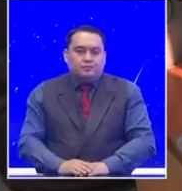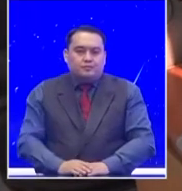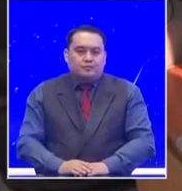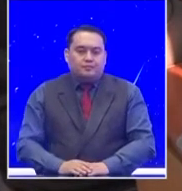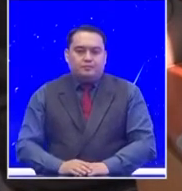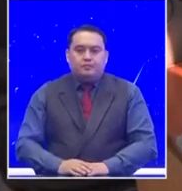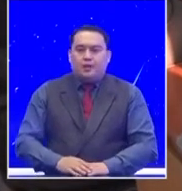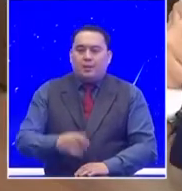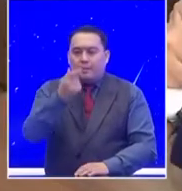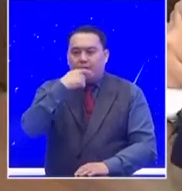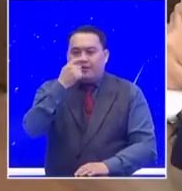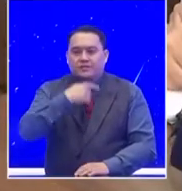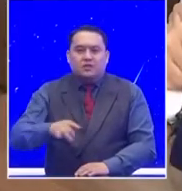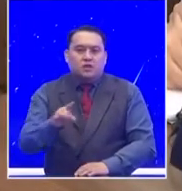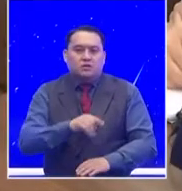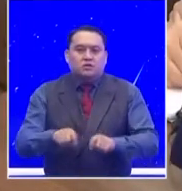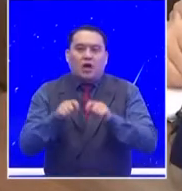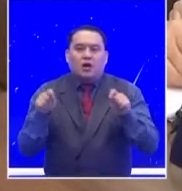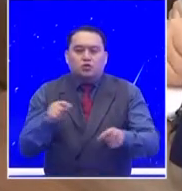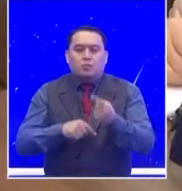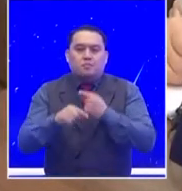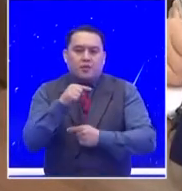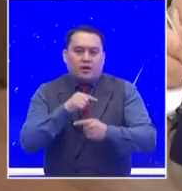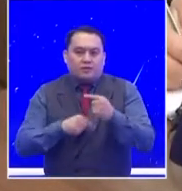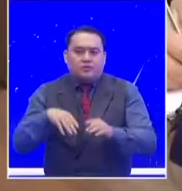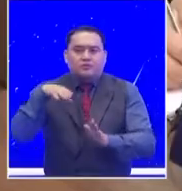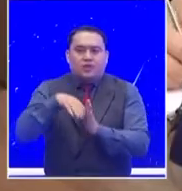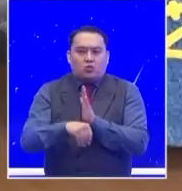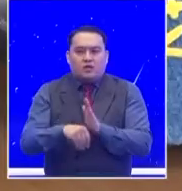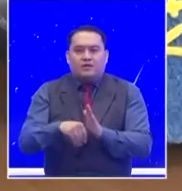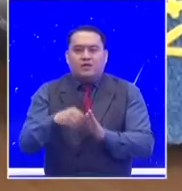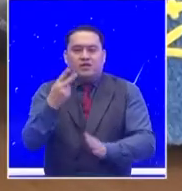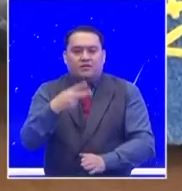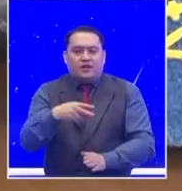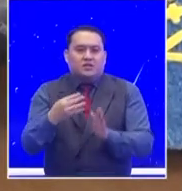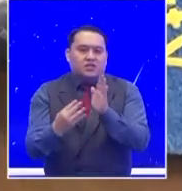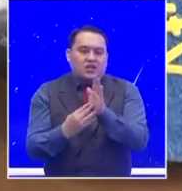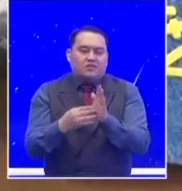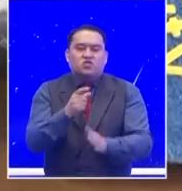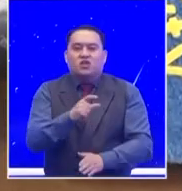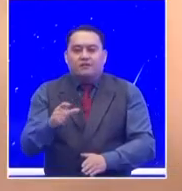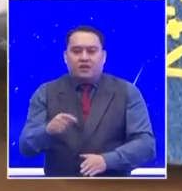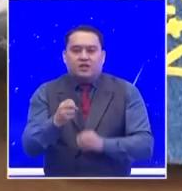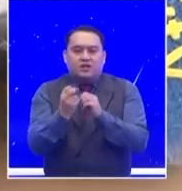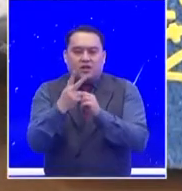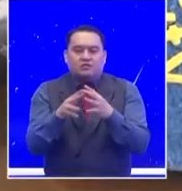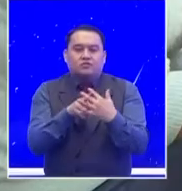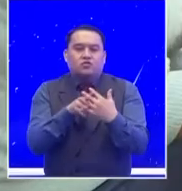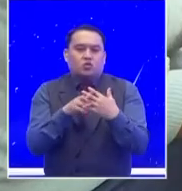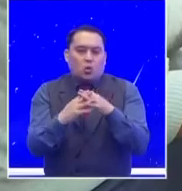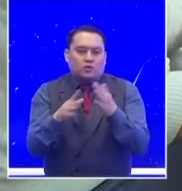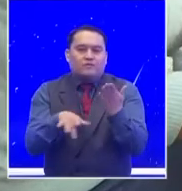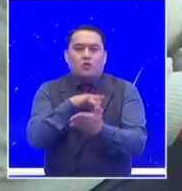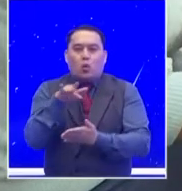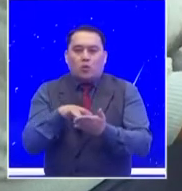жителей Панфиловского района является создание совета предпринимателей, в состав которого вошли 29 человек из 13 сельских округов и